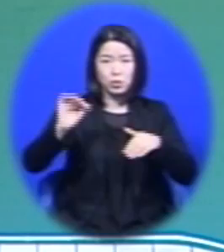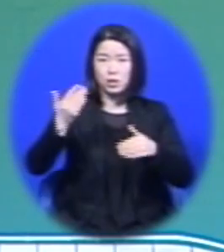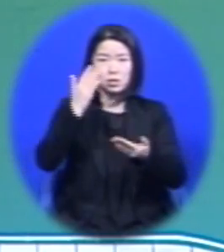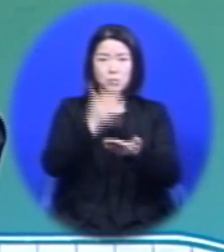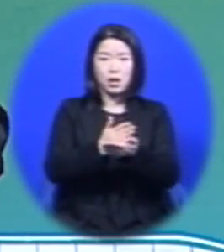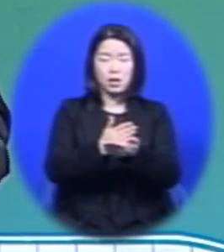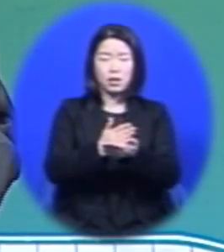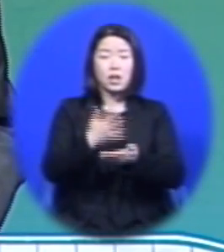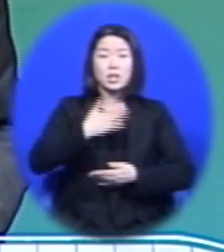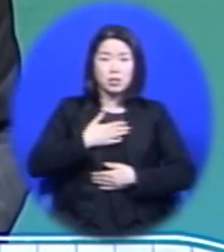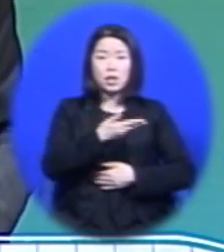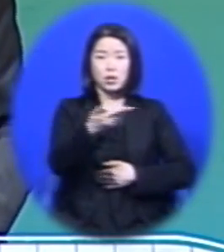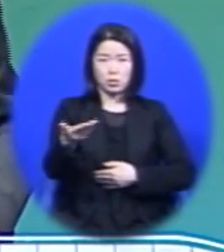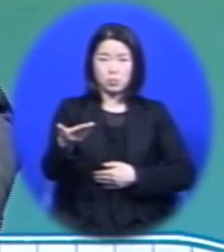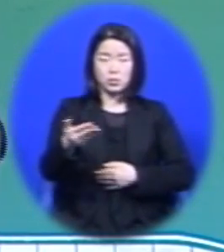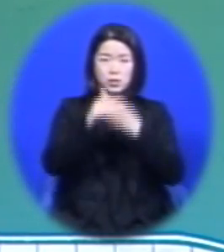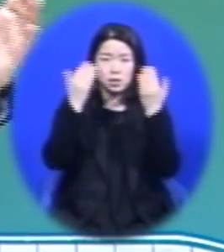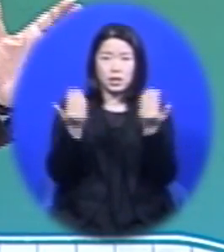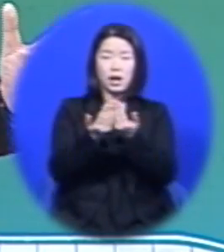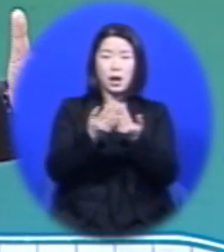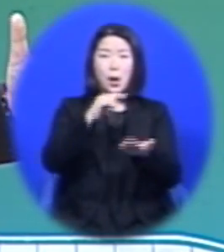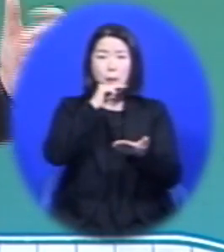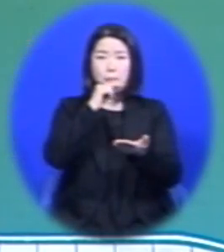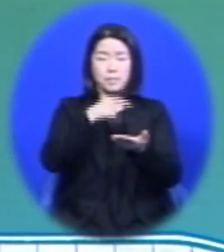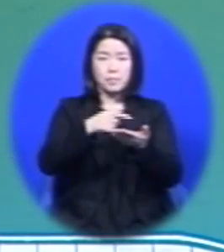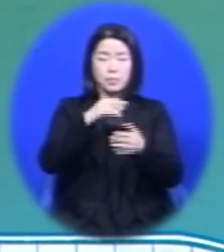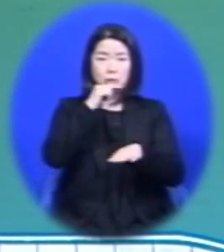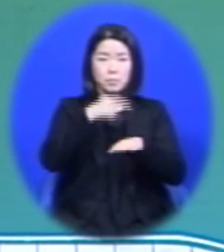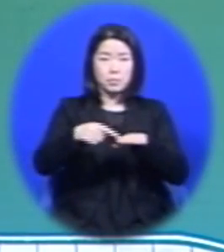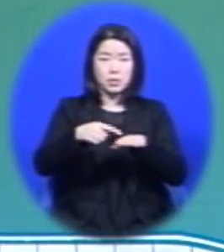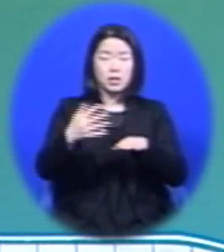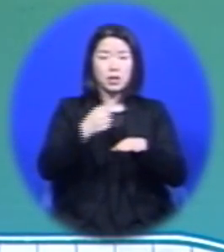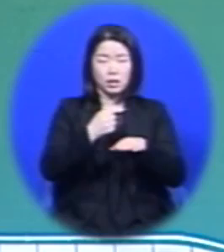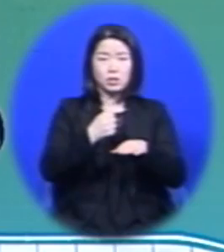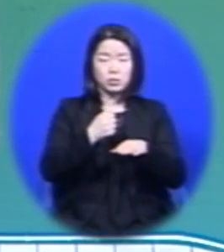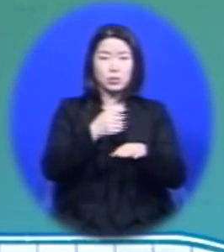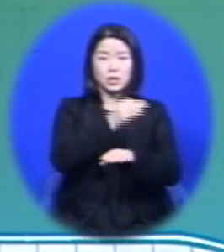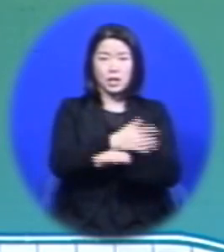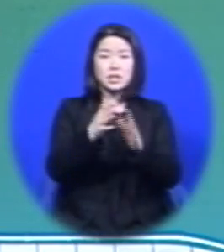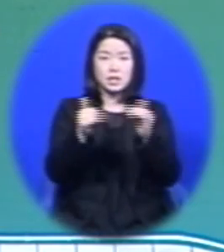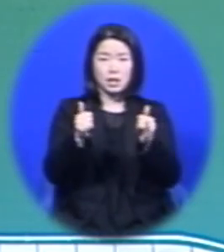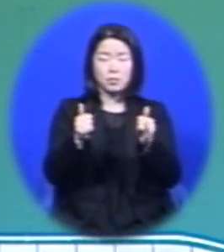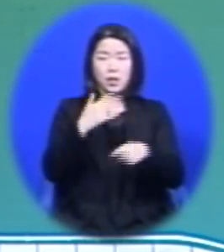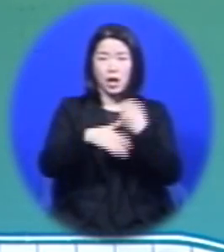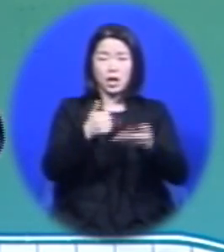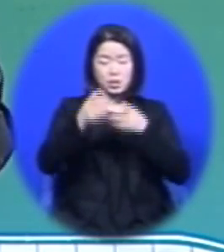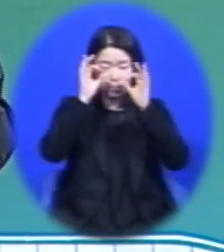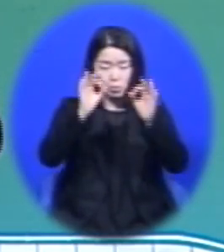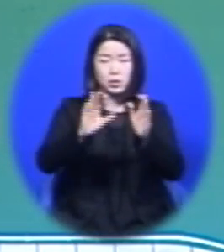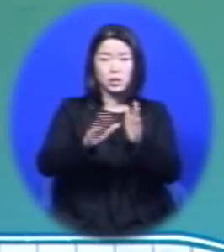저나 여러분은 다 피값을 주고 사신 자입니다. 하나님이 보실 때는 우리는